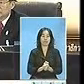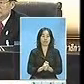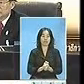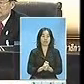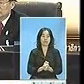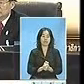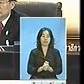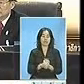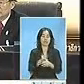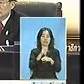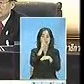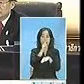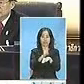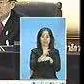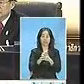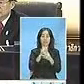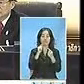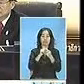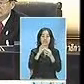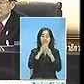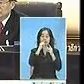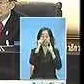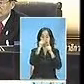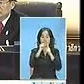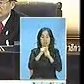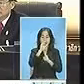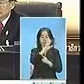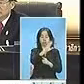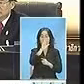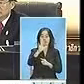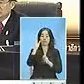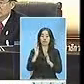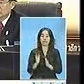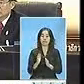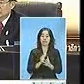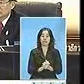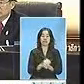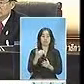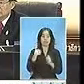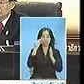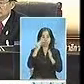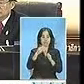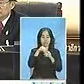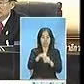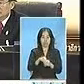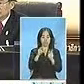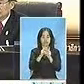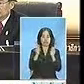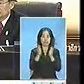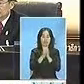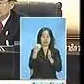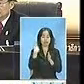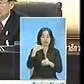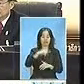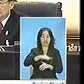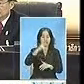านครับคำพูดหลายคำพูดของคนบางคนเนี่ยบางคนก็อยู่ในกรรมธิการนะครับก็รู้